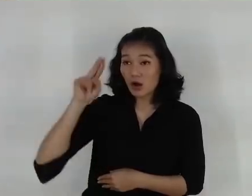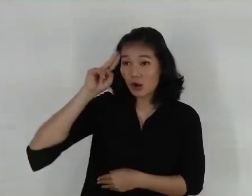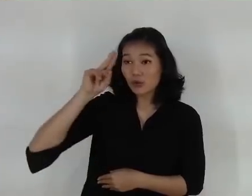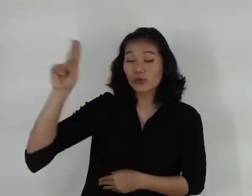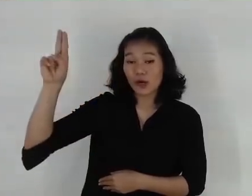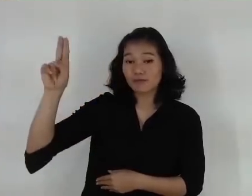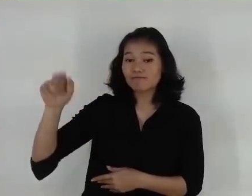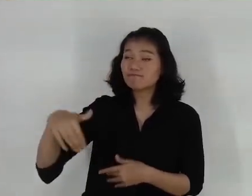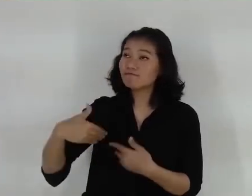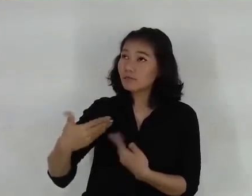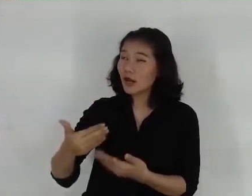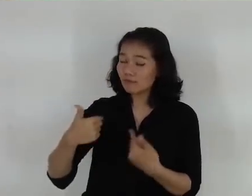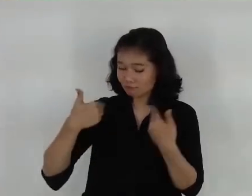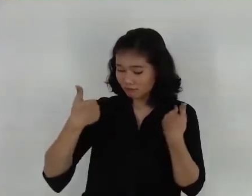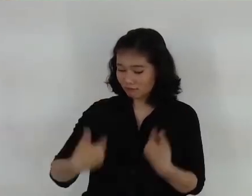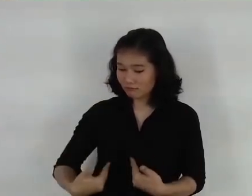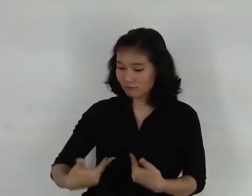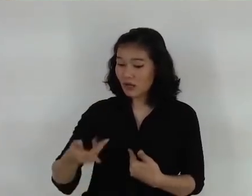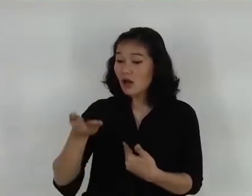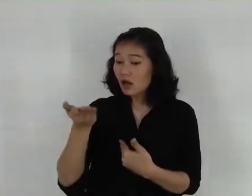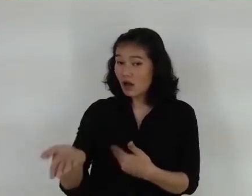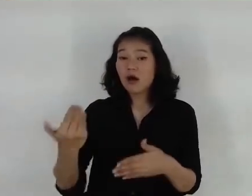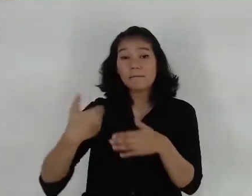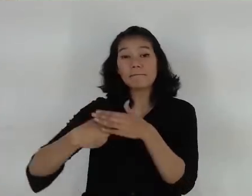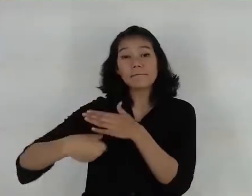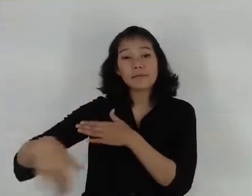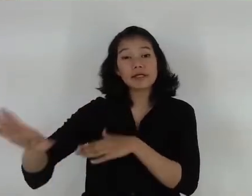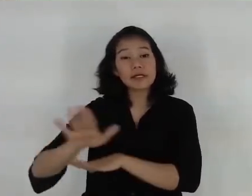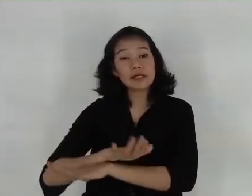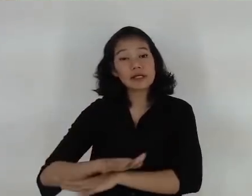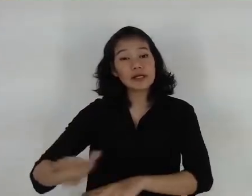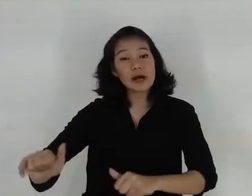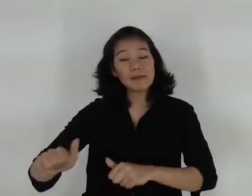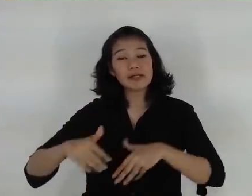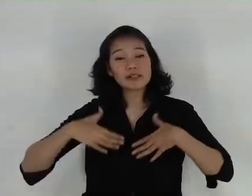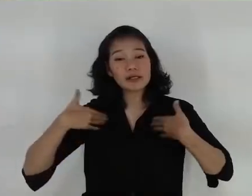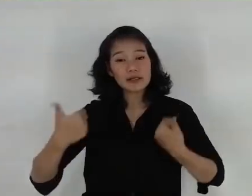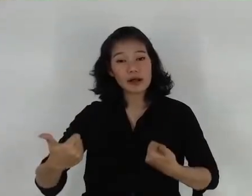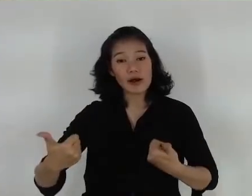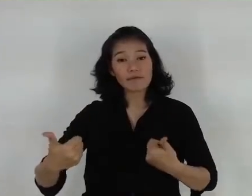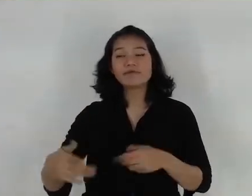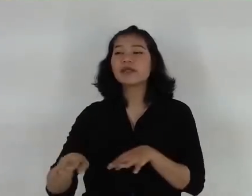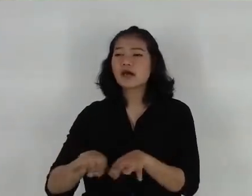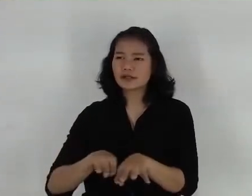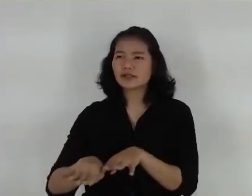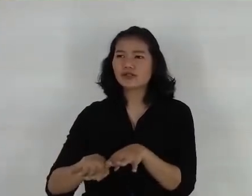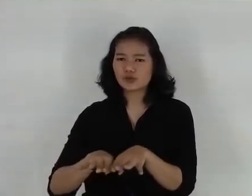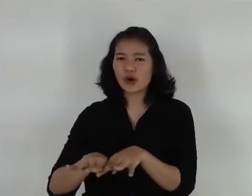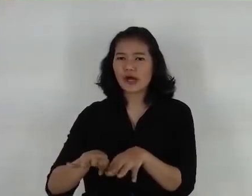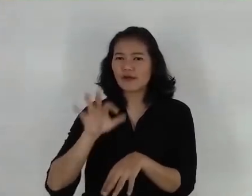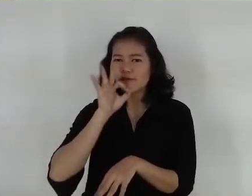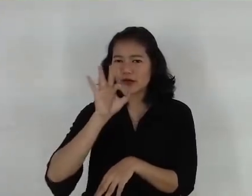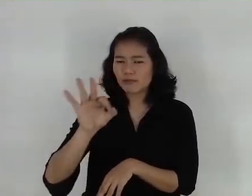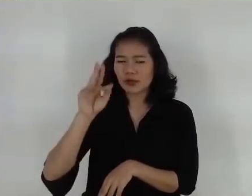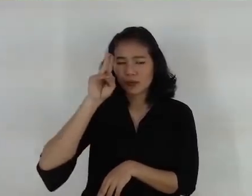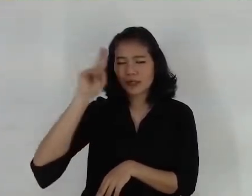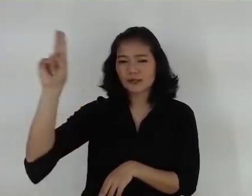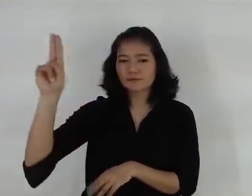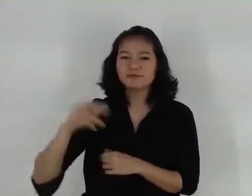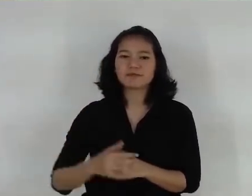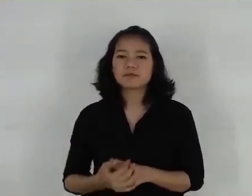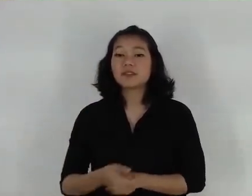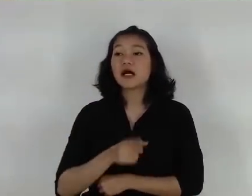Biarkanlah hambamu ini pergi dalam damai sejahtera sesuai dengan firmanMu